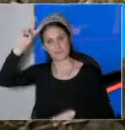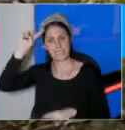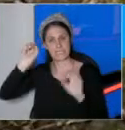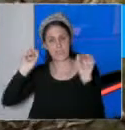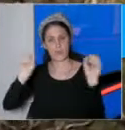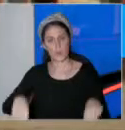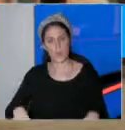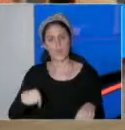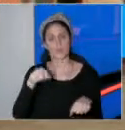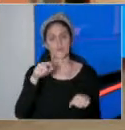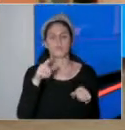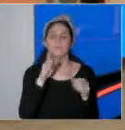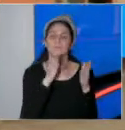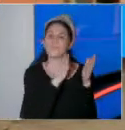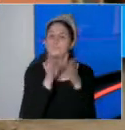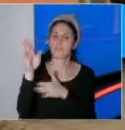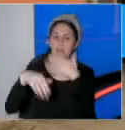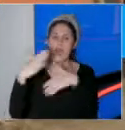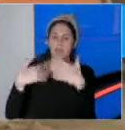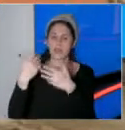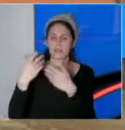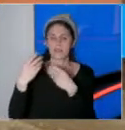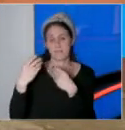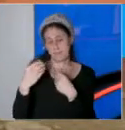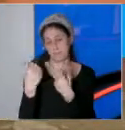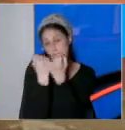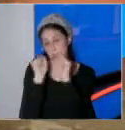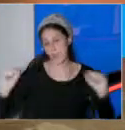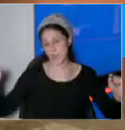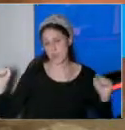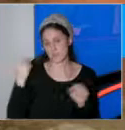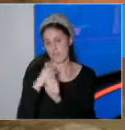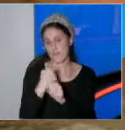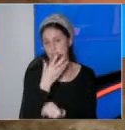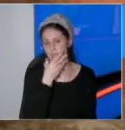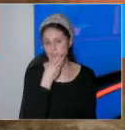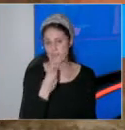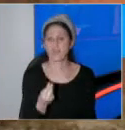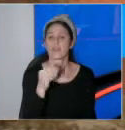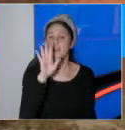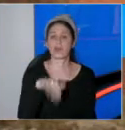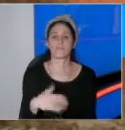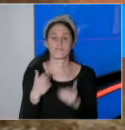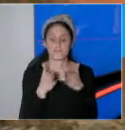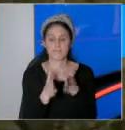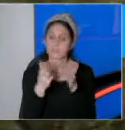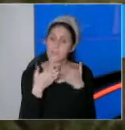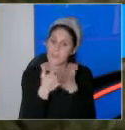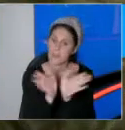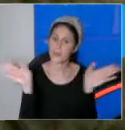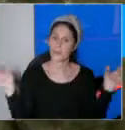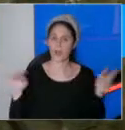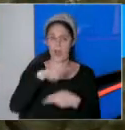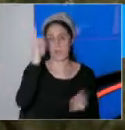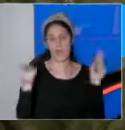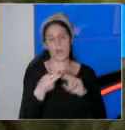סמכויות לכיוון תהליך של דמוקרטיה, וזה עובד יפה מאוד, וגם לכיוון של התפתחות לעולם, כיוון שאין להם